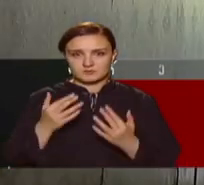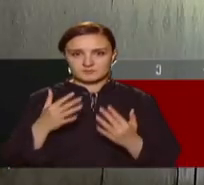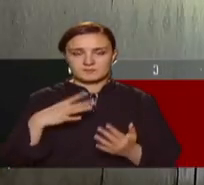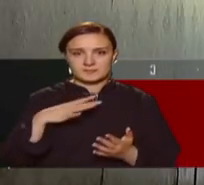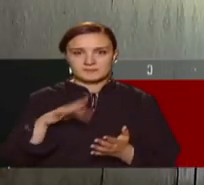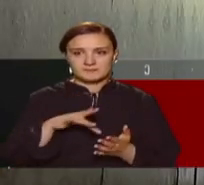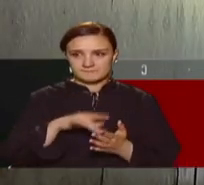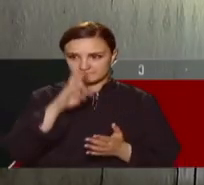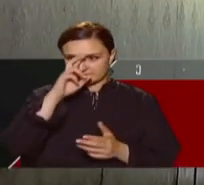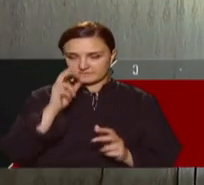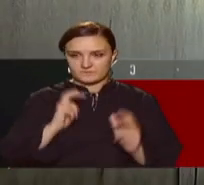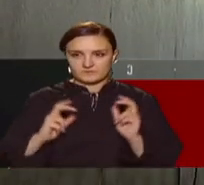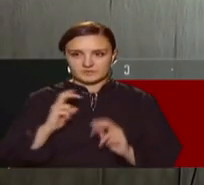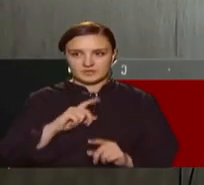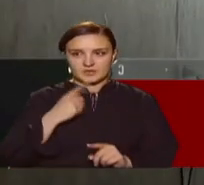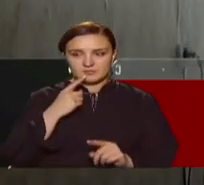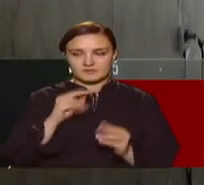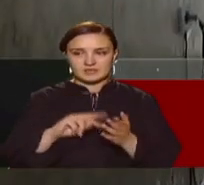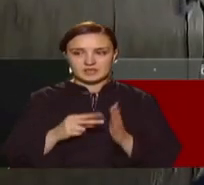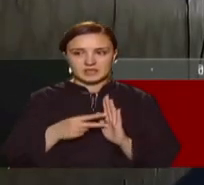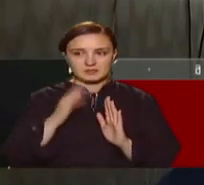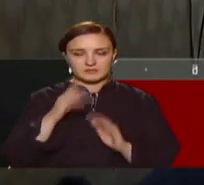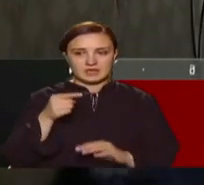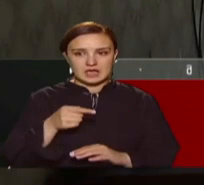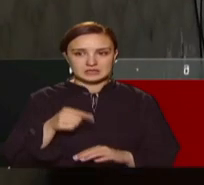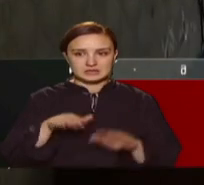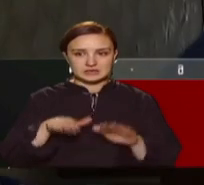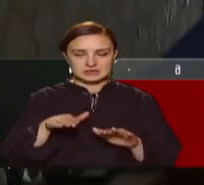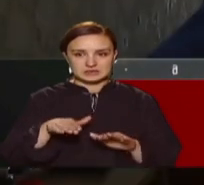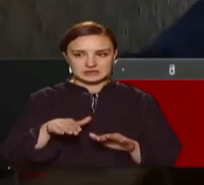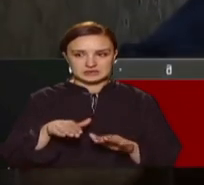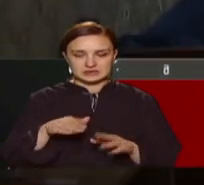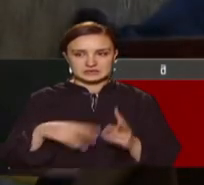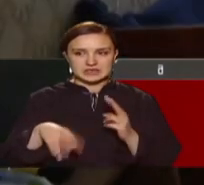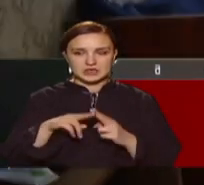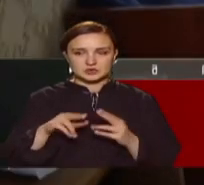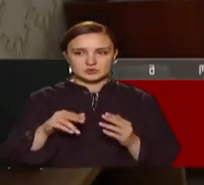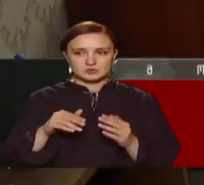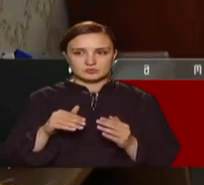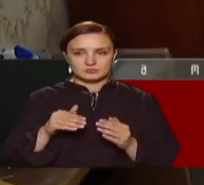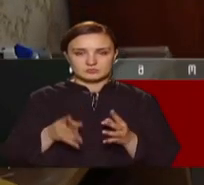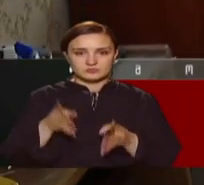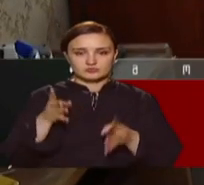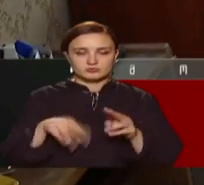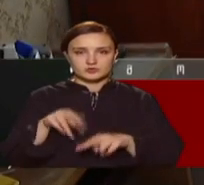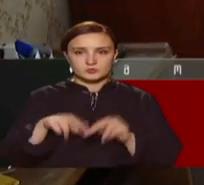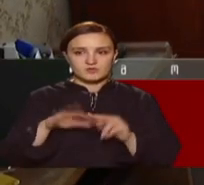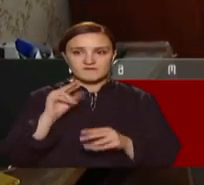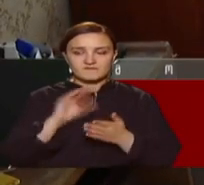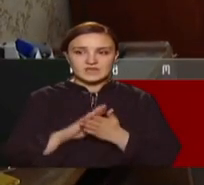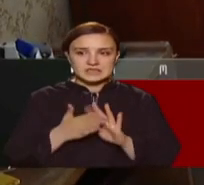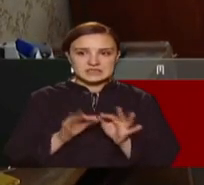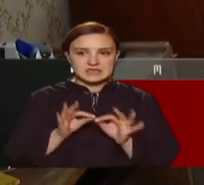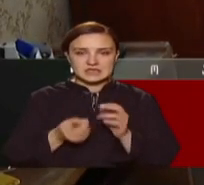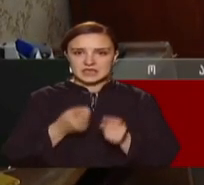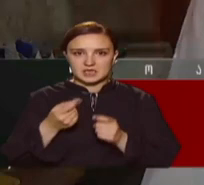თბილისის სახელმწიფო უნივერსიტეტში კი ამბობენ, რომ იგეგმება 1000 ადგილიანი საერთო საცხოვრებლის მშენებლობა, თუმცა ვადებზე და დეტალებზე არ